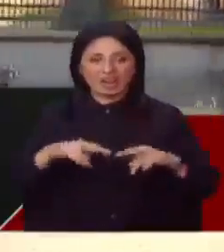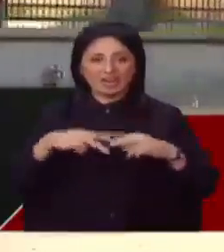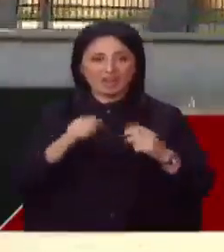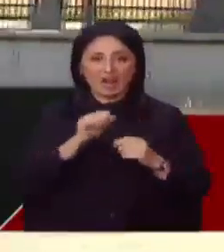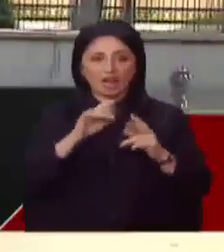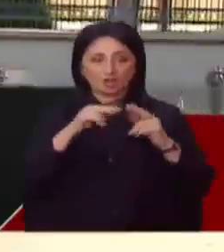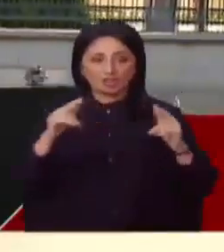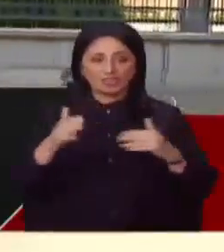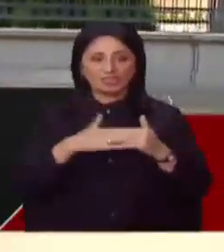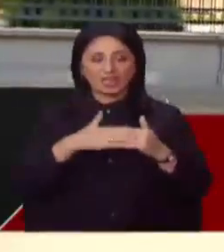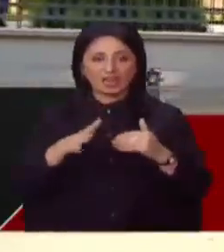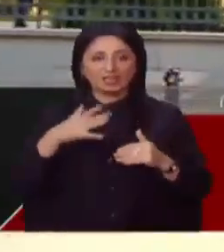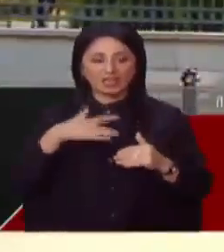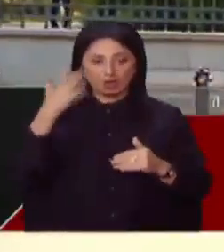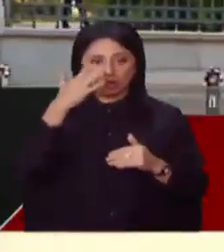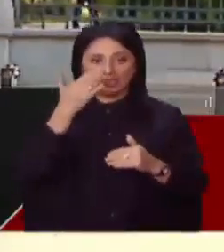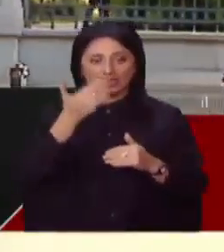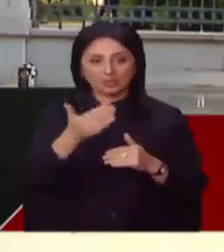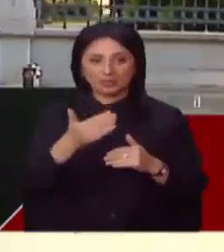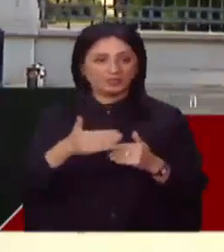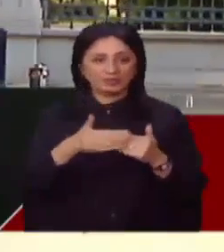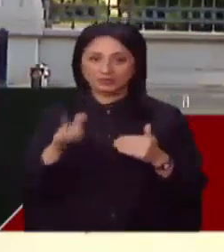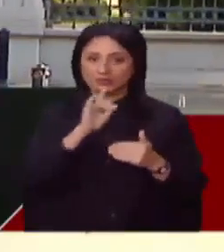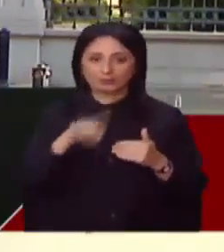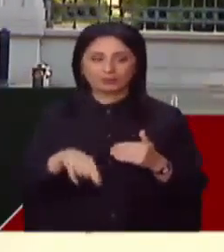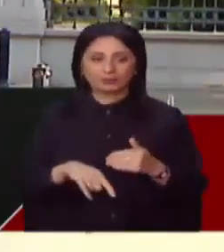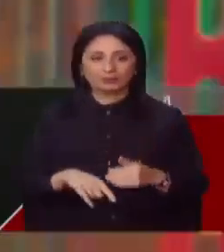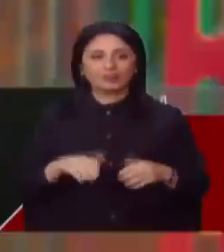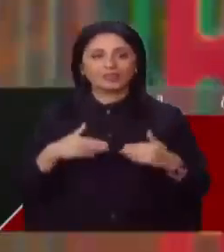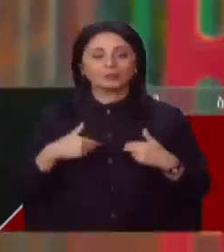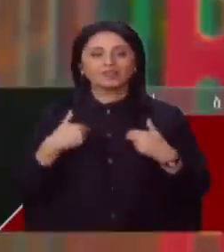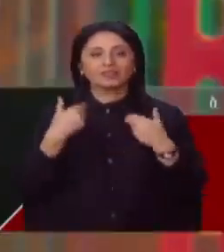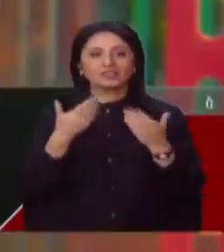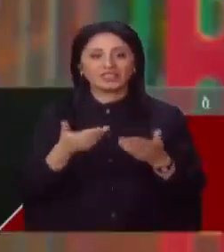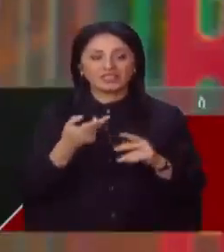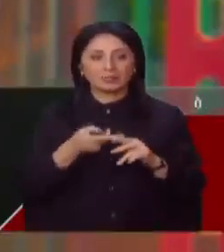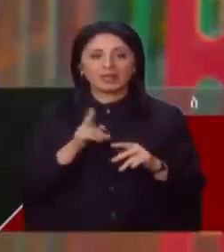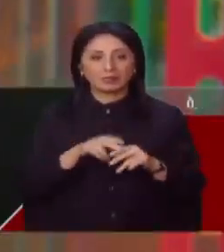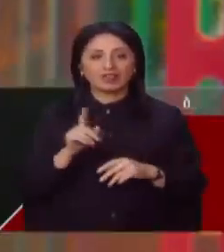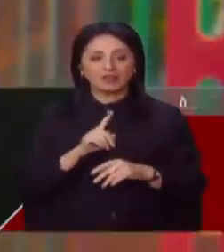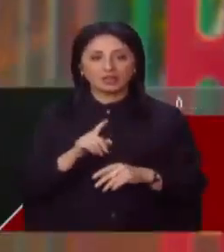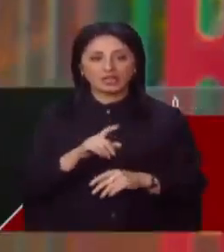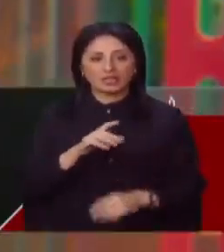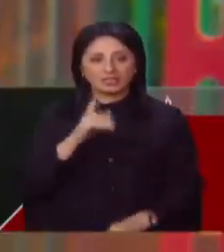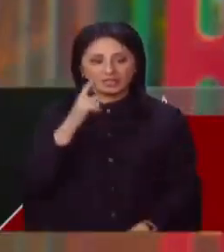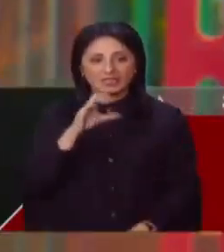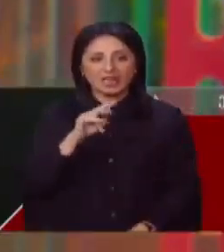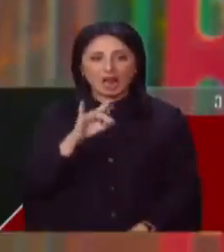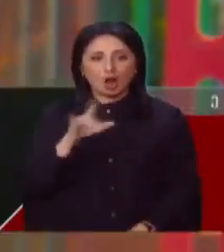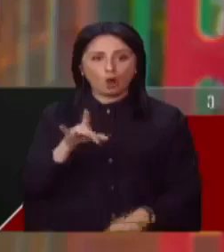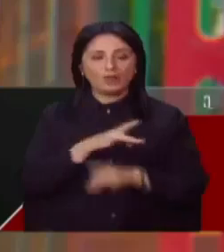ათონელის რეზიდენციის კარი ქართული ოცნებისთვის არ გაიხსნება. მივესალმები იმას, რომ სალომე